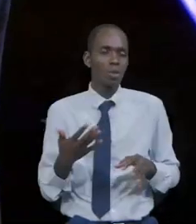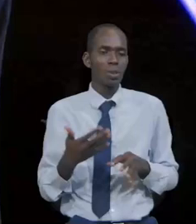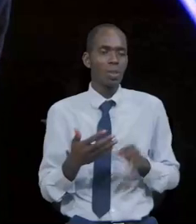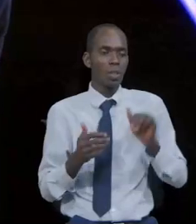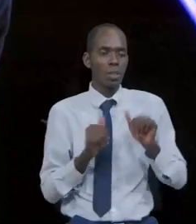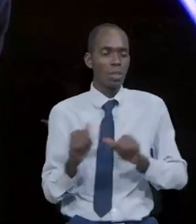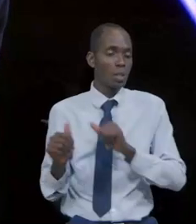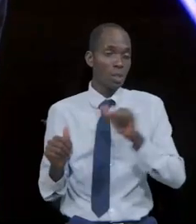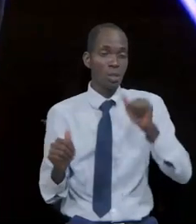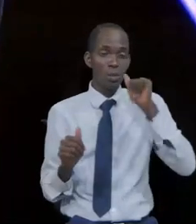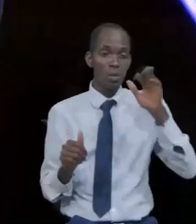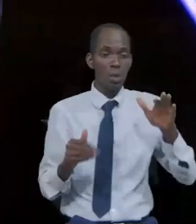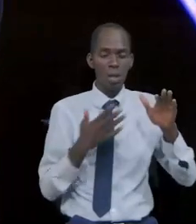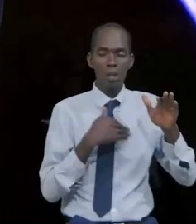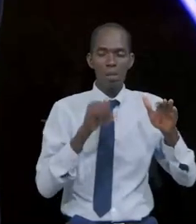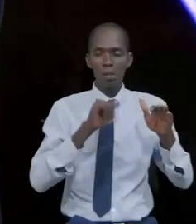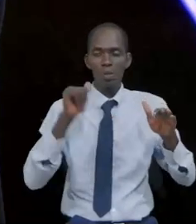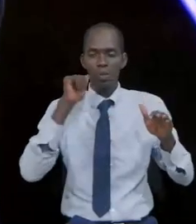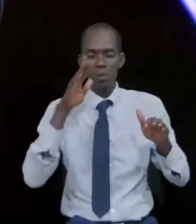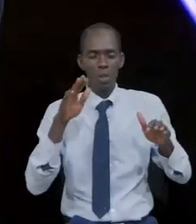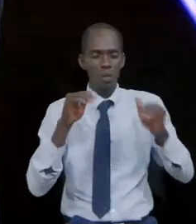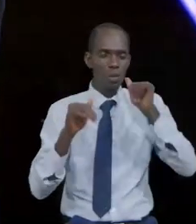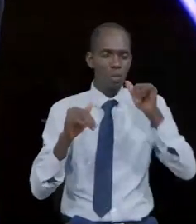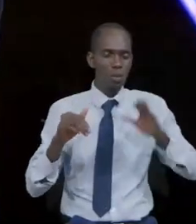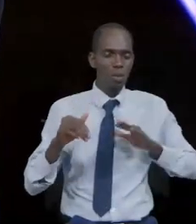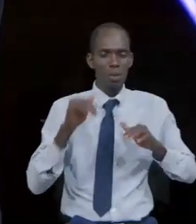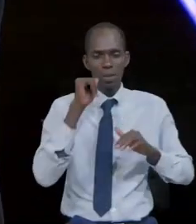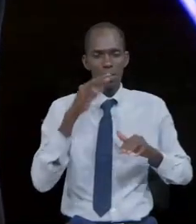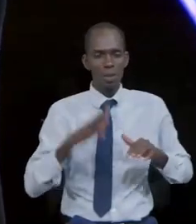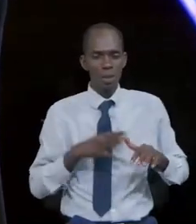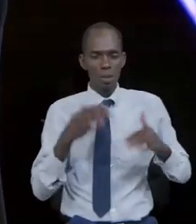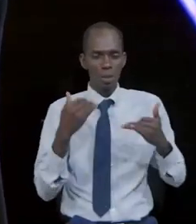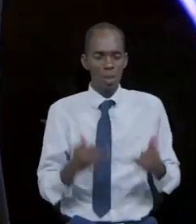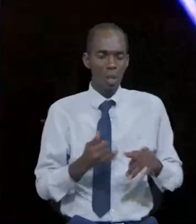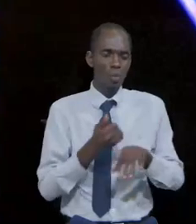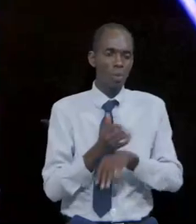déshonorent. Une femme et une autre femme